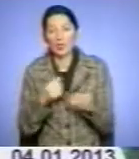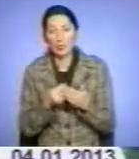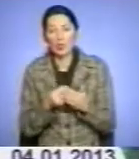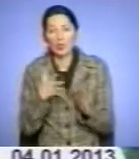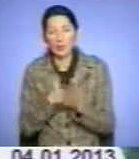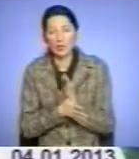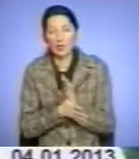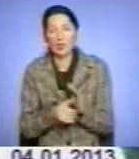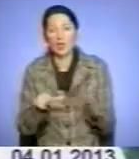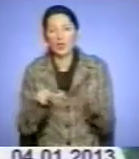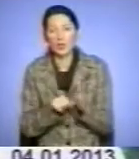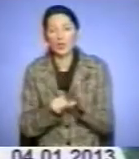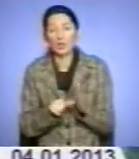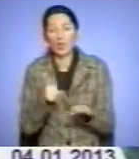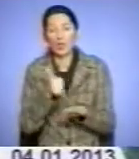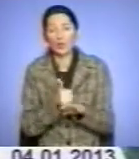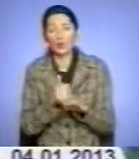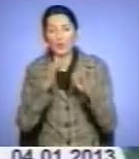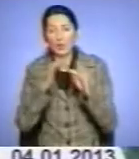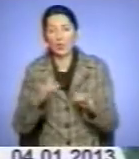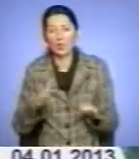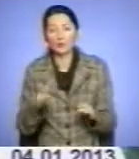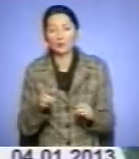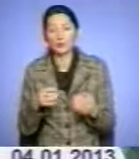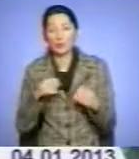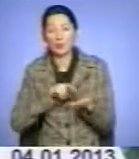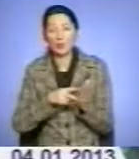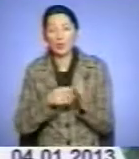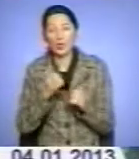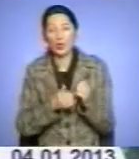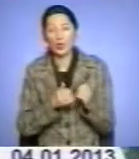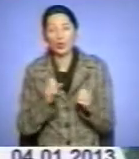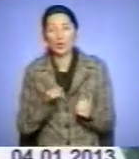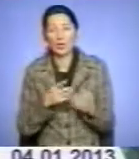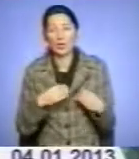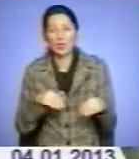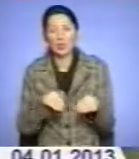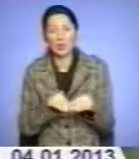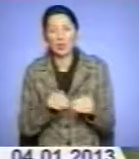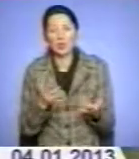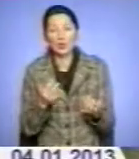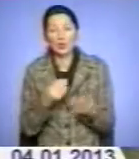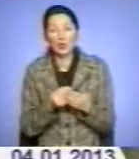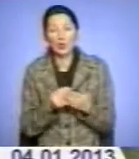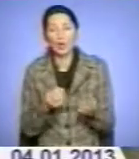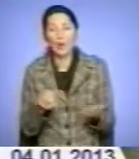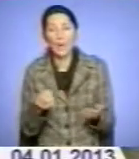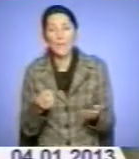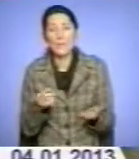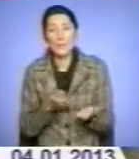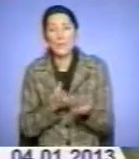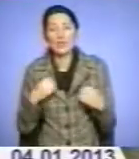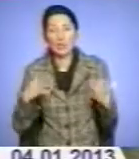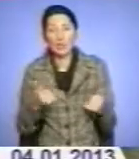планах чи не кожної сім'ї. Скільки вартує свято для дитини, підрахувала Олена Брода. Поїздка на паровозику,